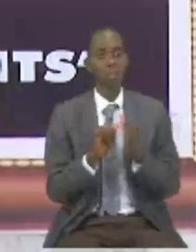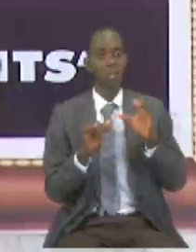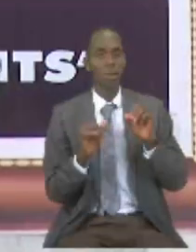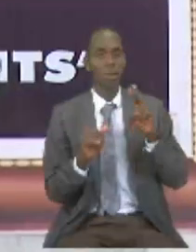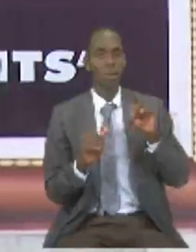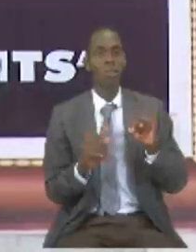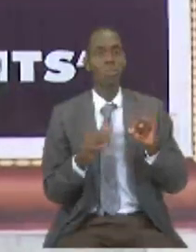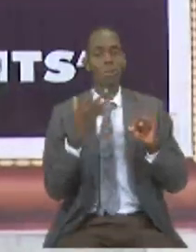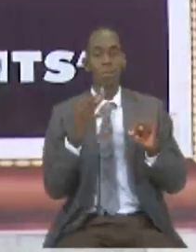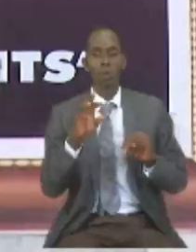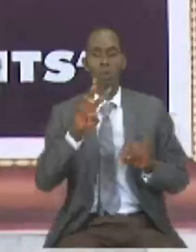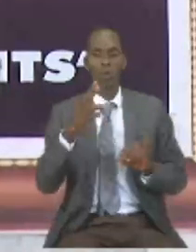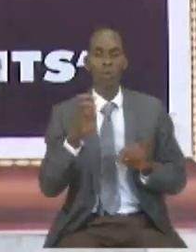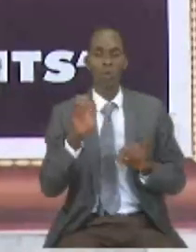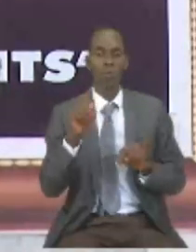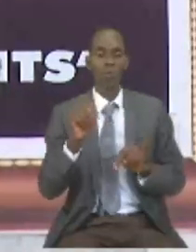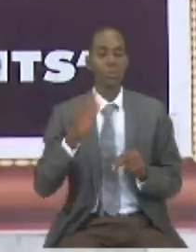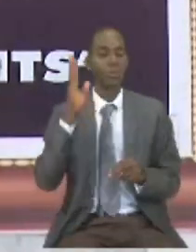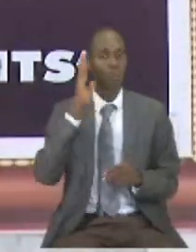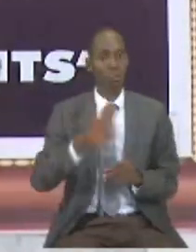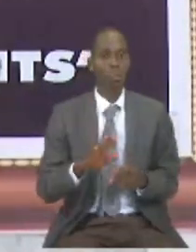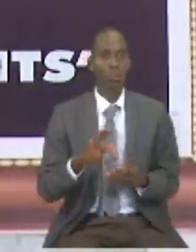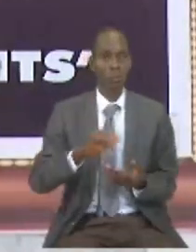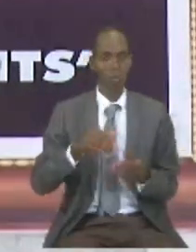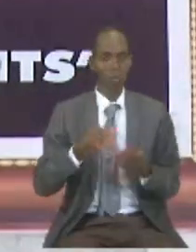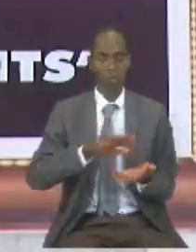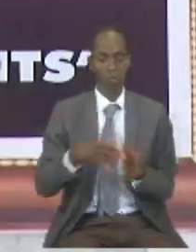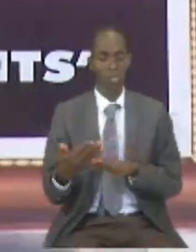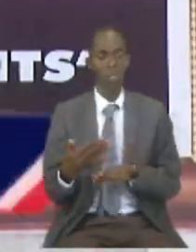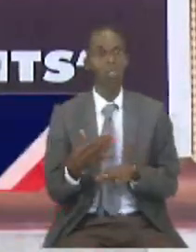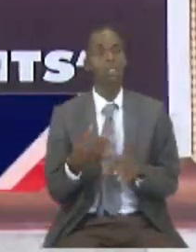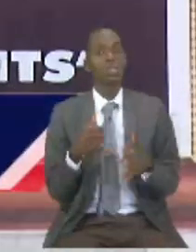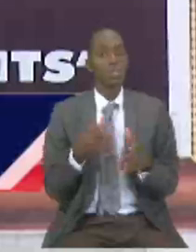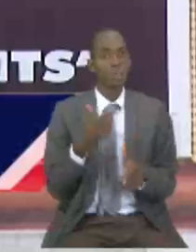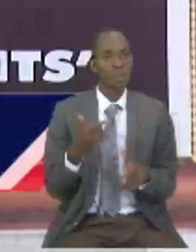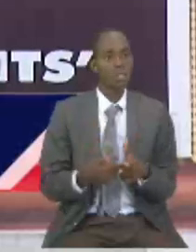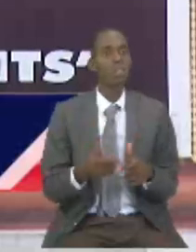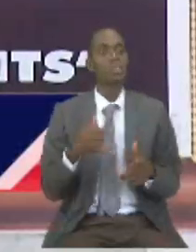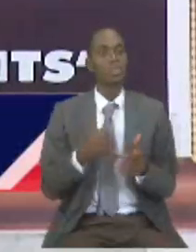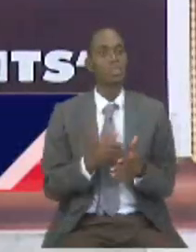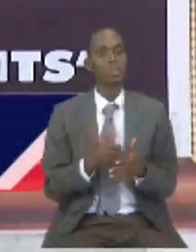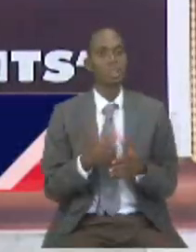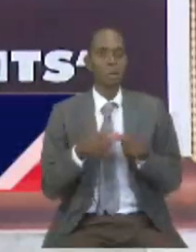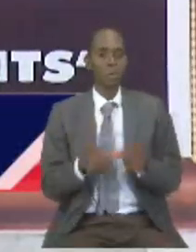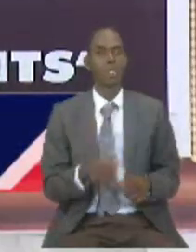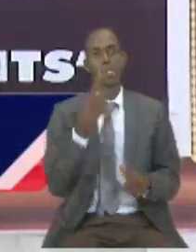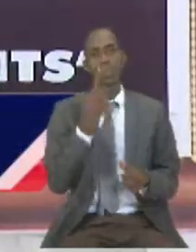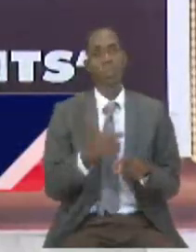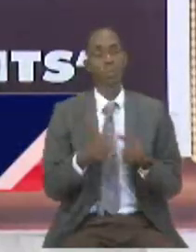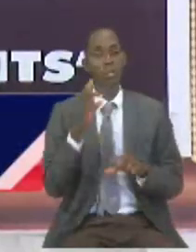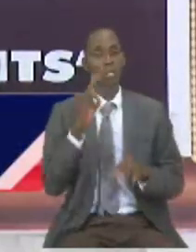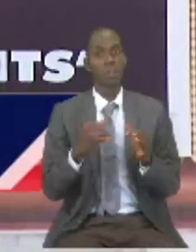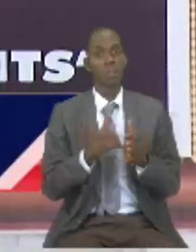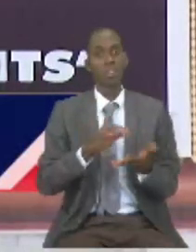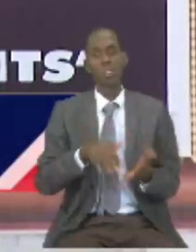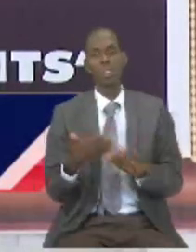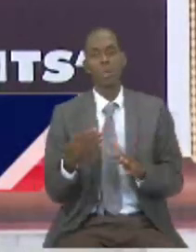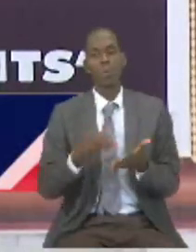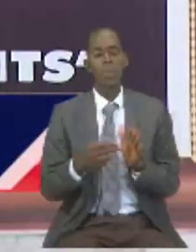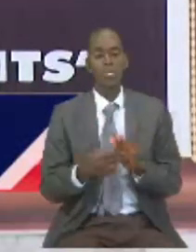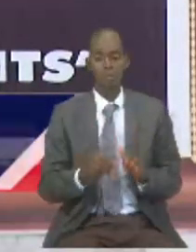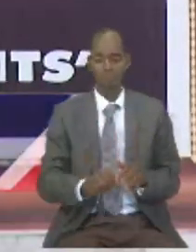Et si le grain de blé qui est tombé en terre ne meurt, il reste seul. Mais s'il meurt, c'est-à-dire que vous le